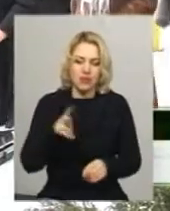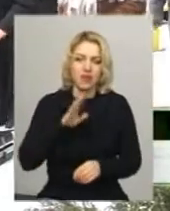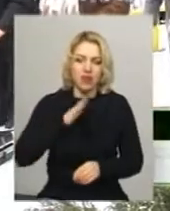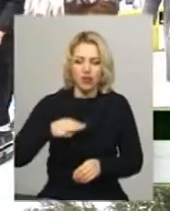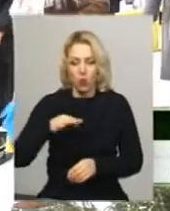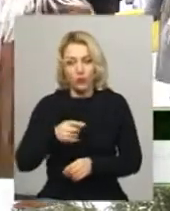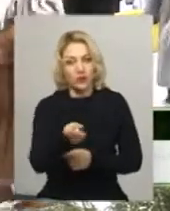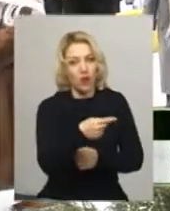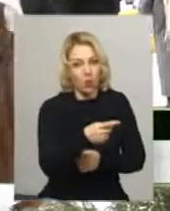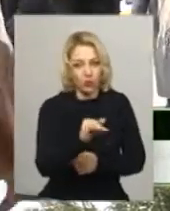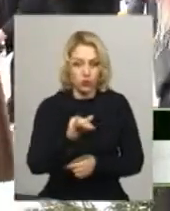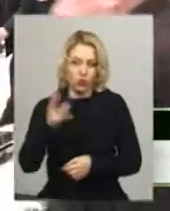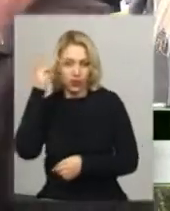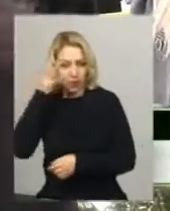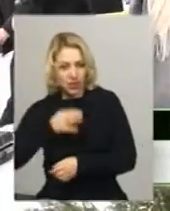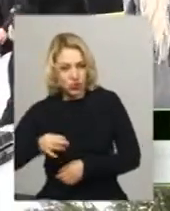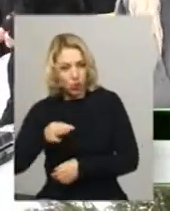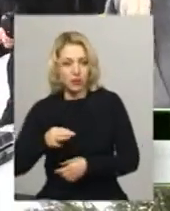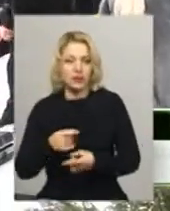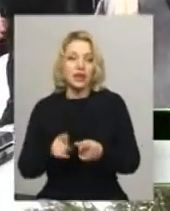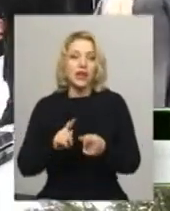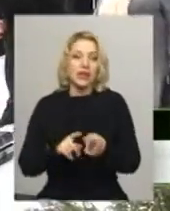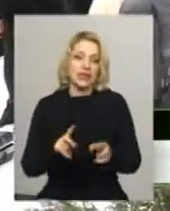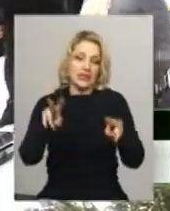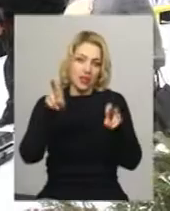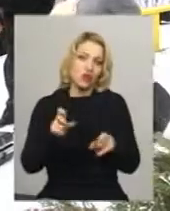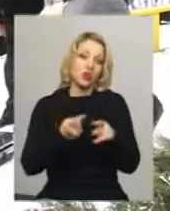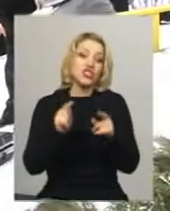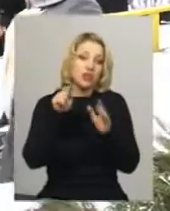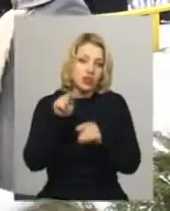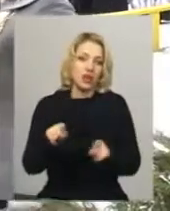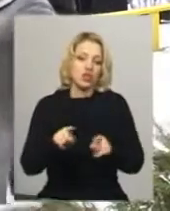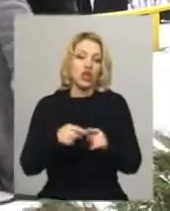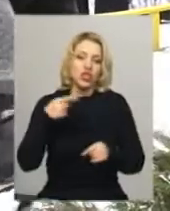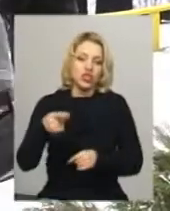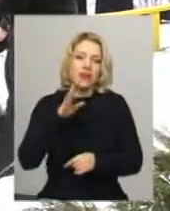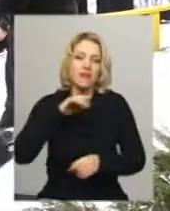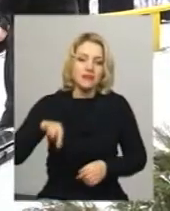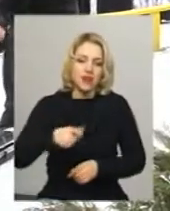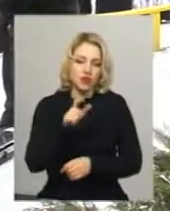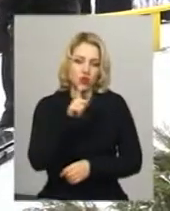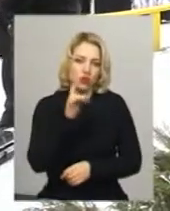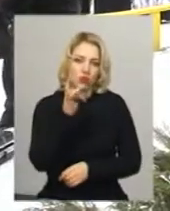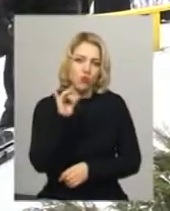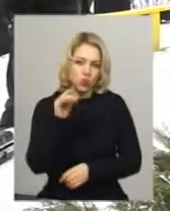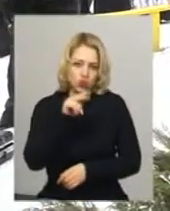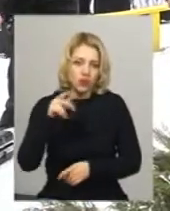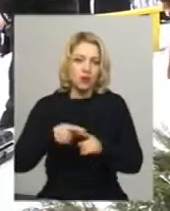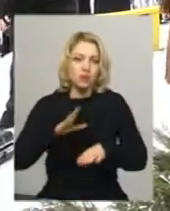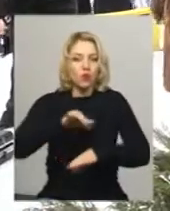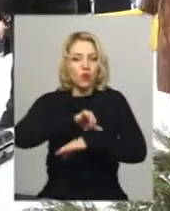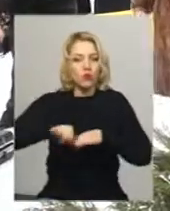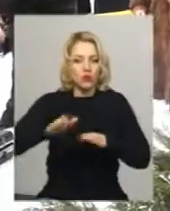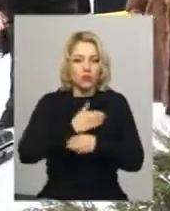– Тернопільську і Хмельницьку. І символічно саме те, що через річку Збруч, яка отут недалеко протікає, то був кордон